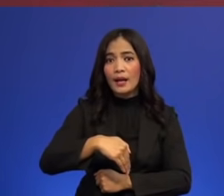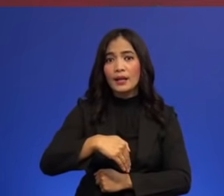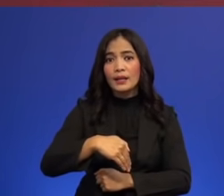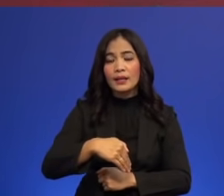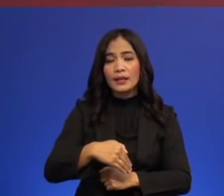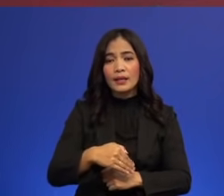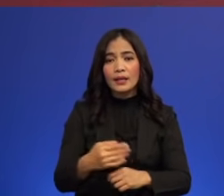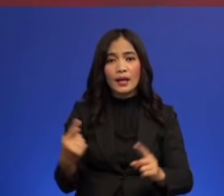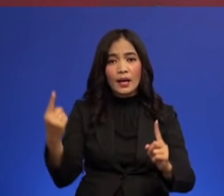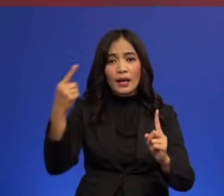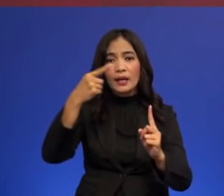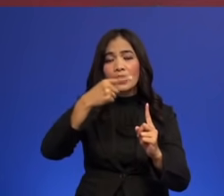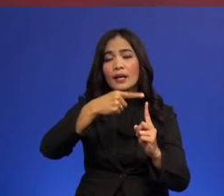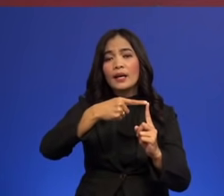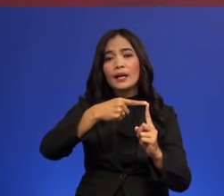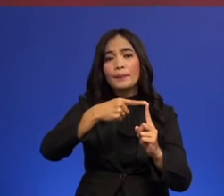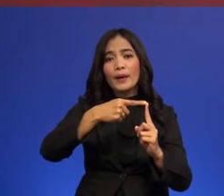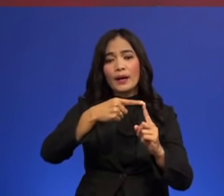kembali